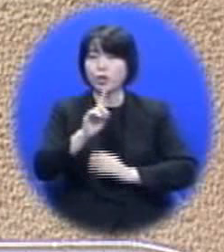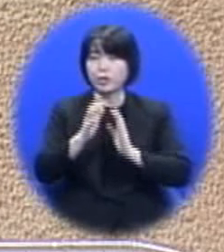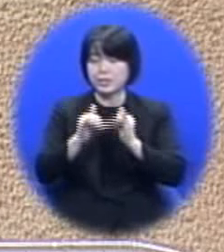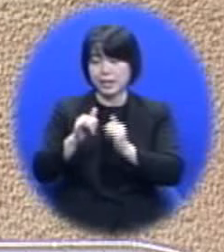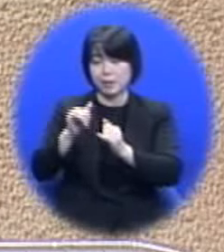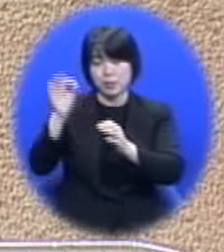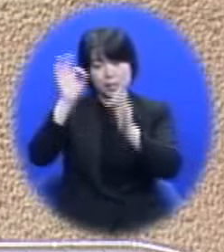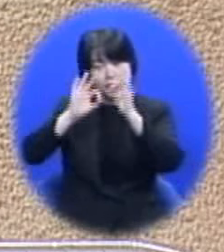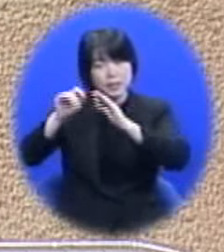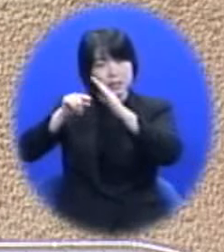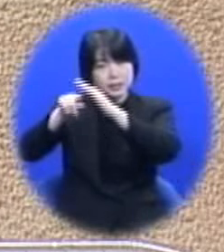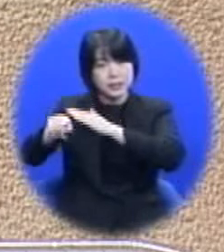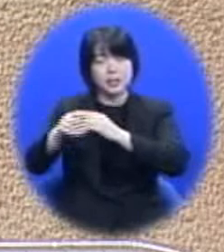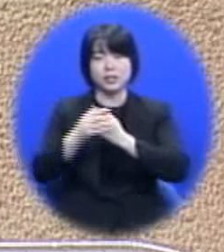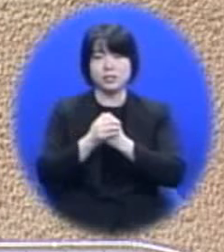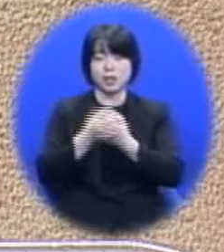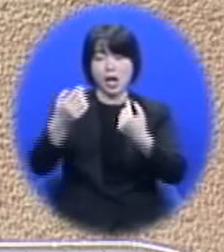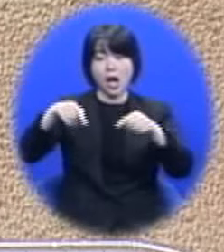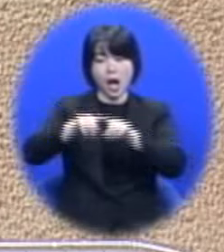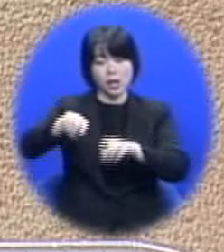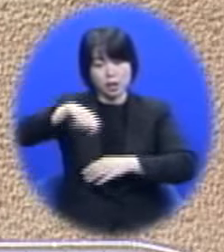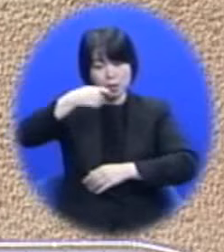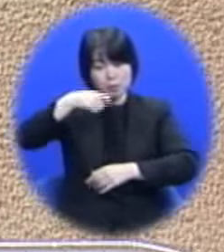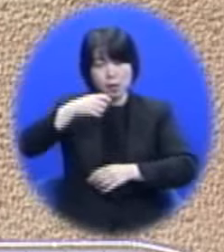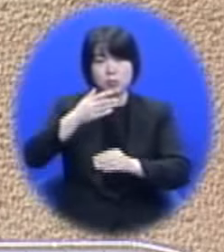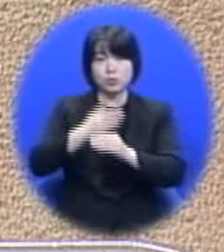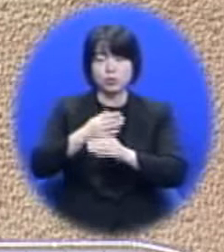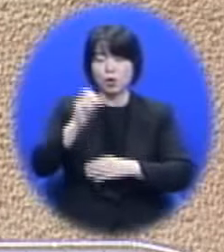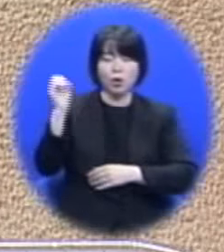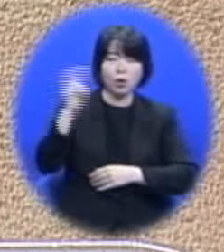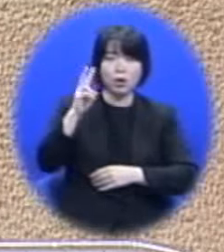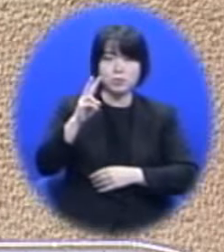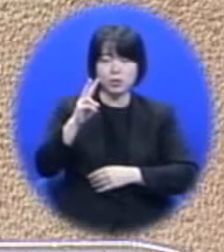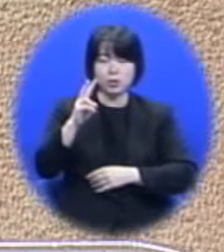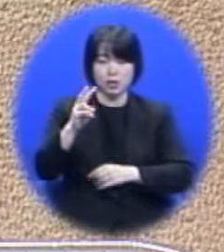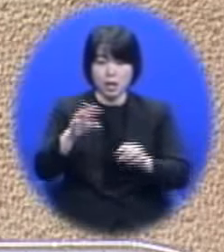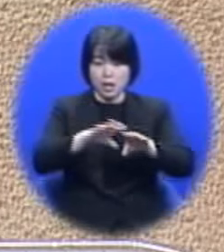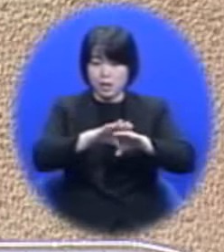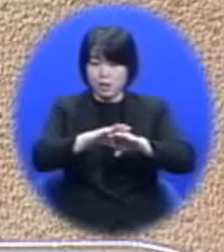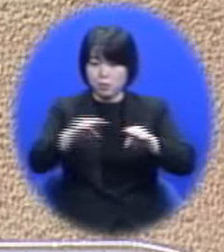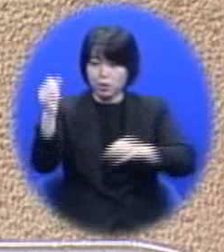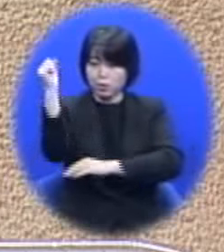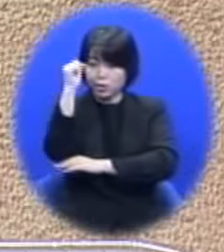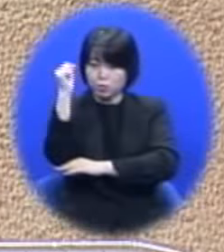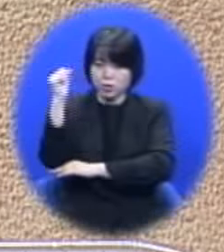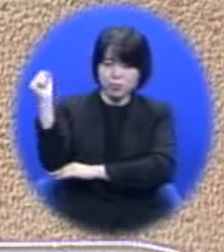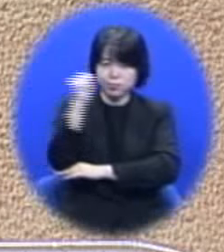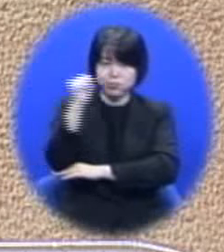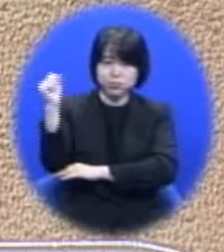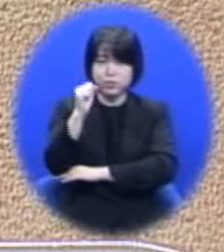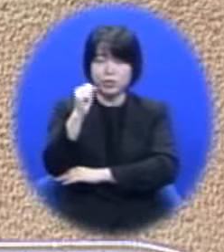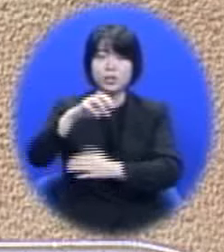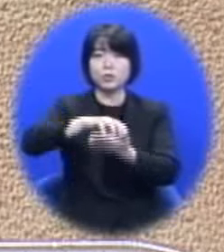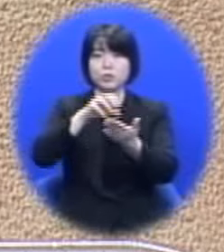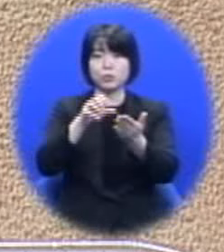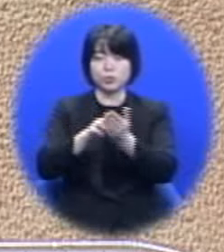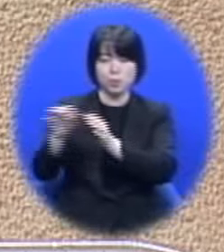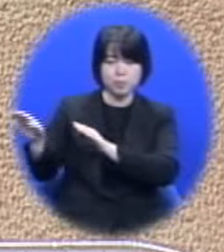찾아갔습니다. 같이 식사를 하는데 갑자기 지축이 흔들리도록 진동이